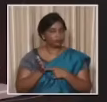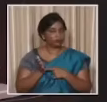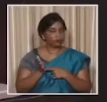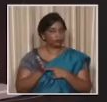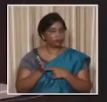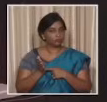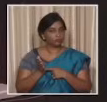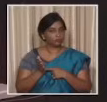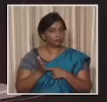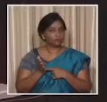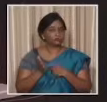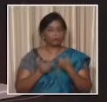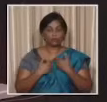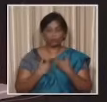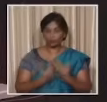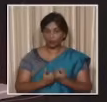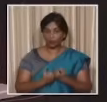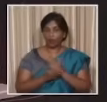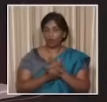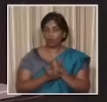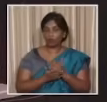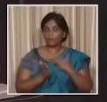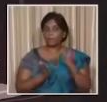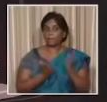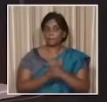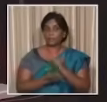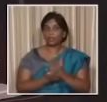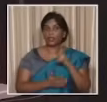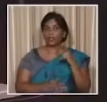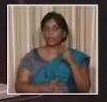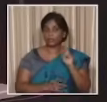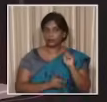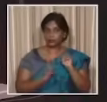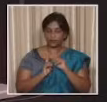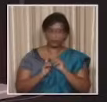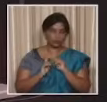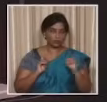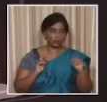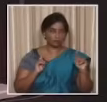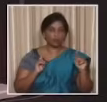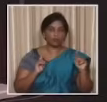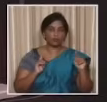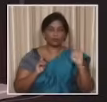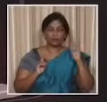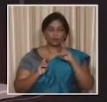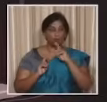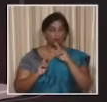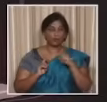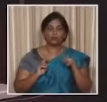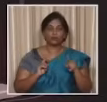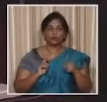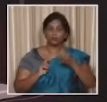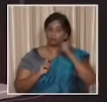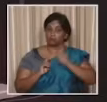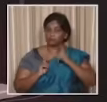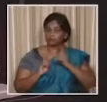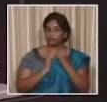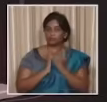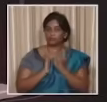ඒ වාර්තාවේ අපි සතුව තියෙන කොටස් පිටු 120 සිට විශේෂයෙන් මම කියන්න ඕනේ මේ නිගමන